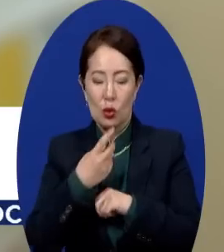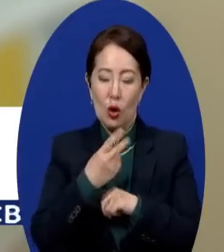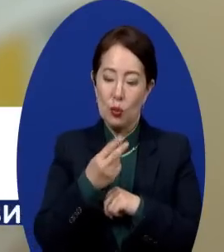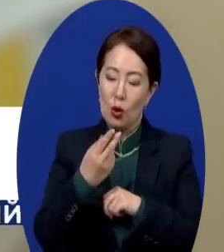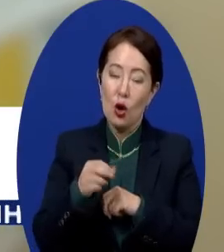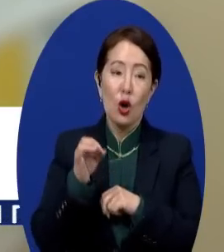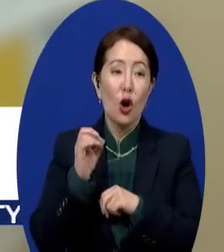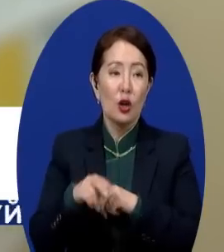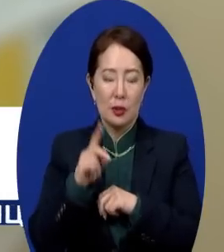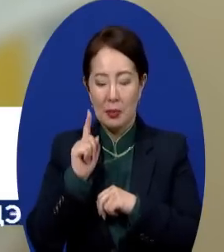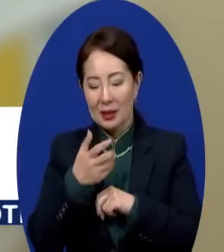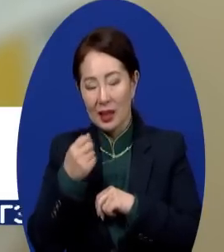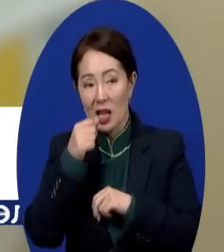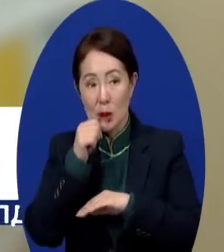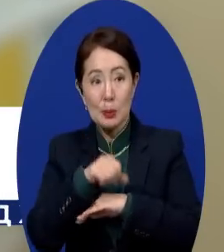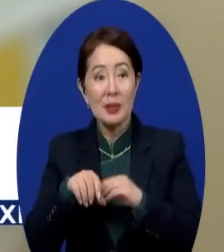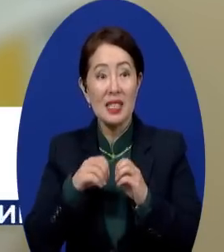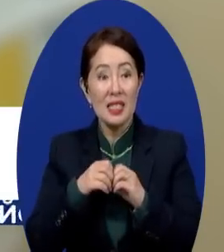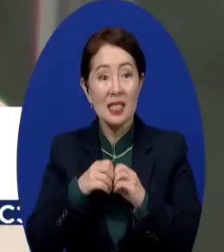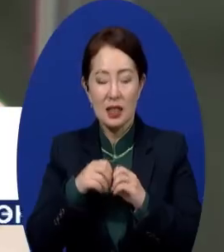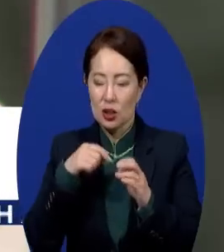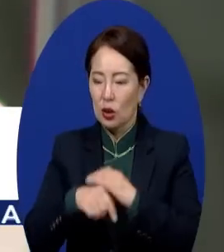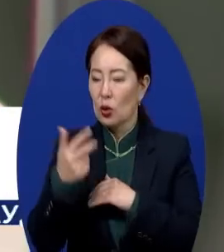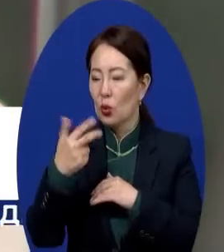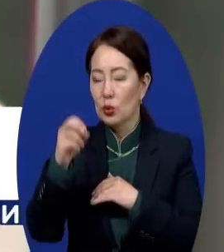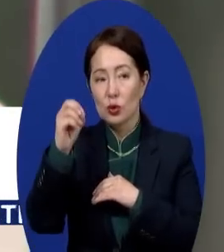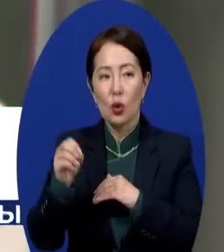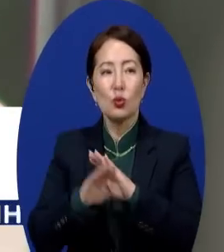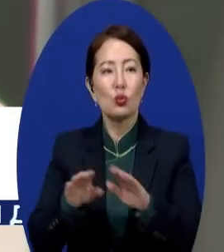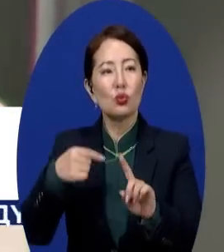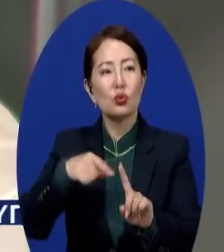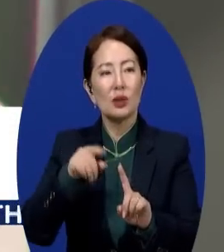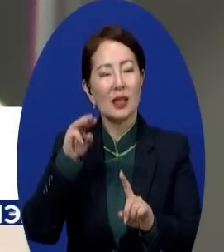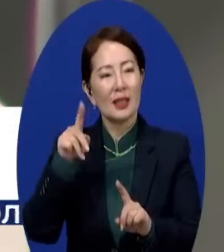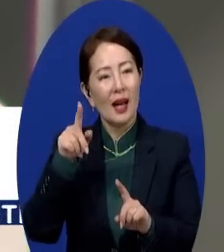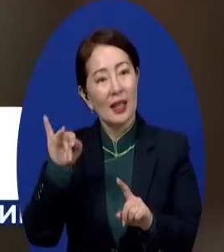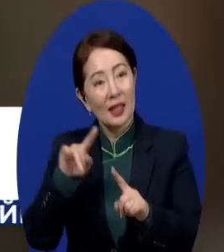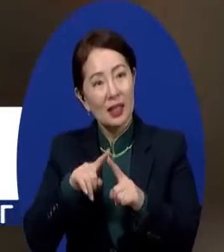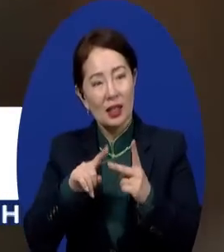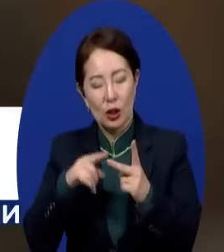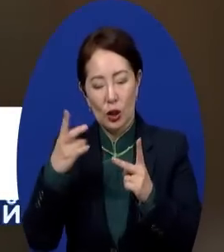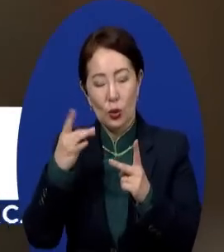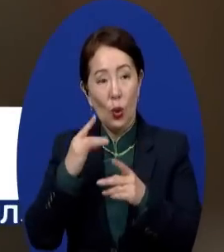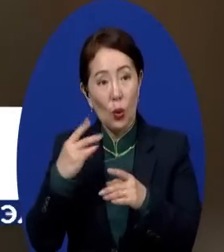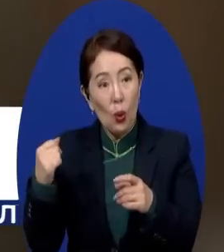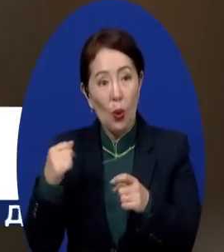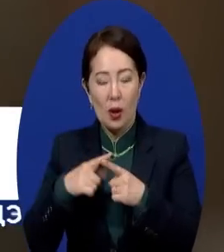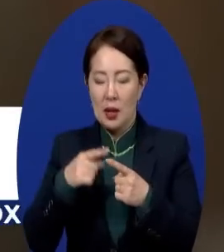онд 1500 гаруй мэс засал хийгдсэний 30% нь хүүхдийн тарих нуруу мэдрэлийн мэс засал хийгдсэн